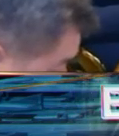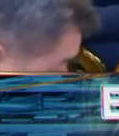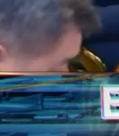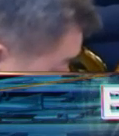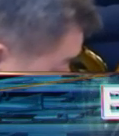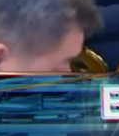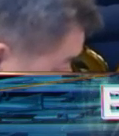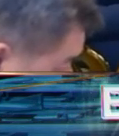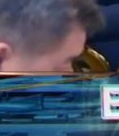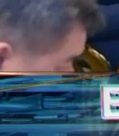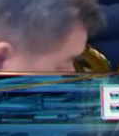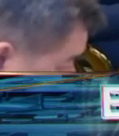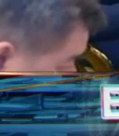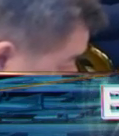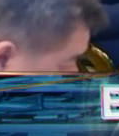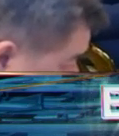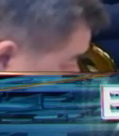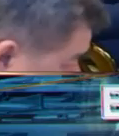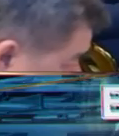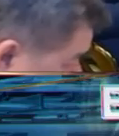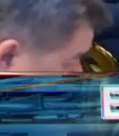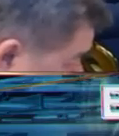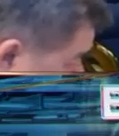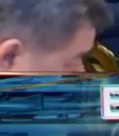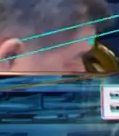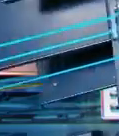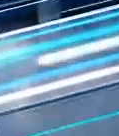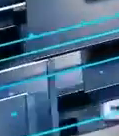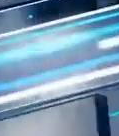жол бермес үшін Қасым Жомарт Тоқаев бірқатар тапсырма берді.